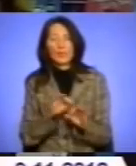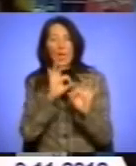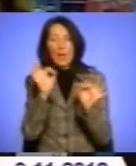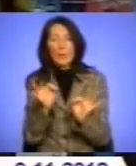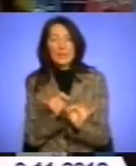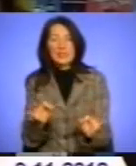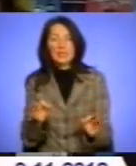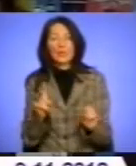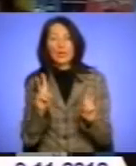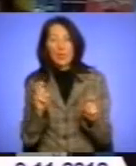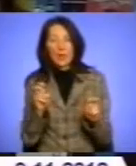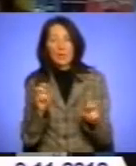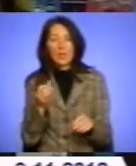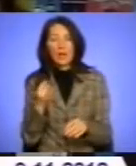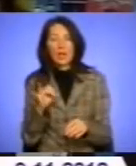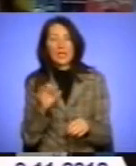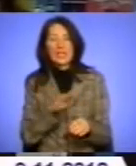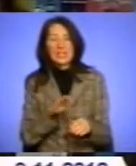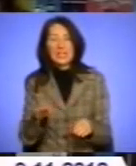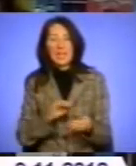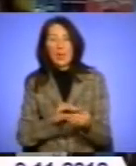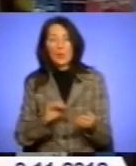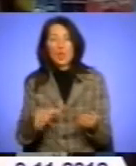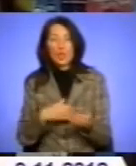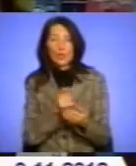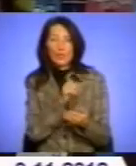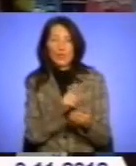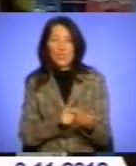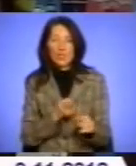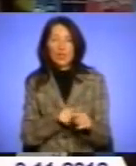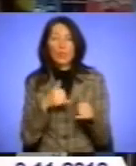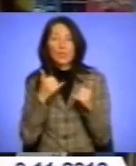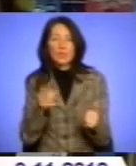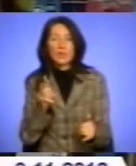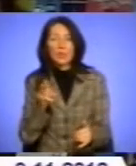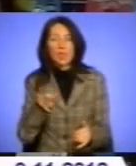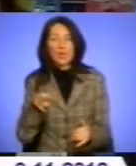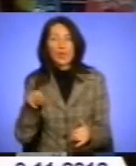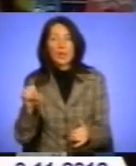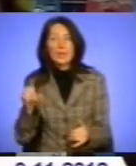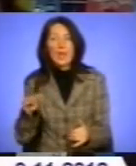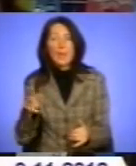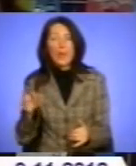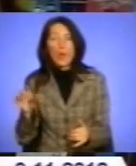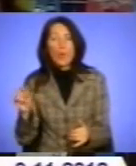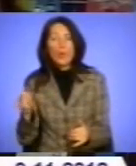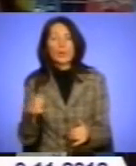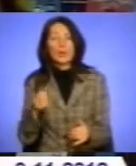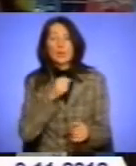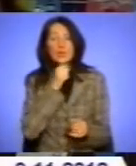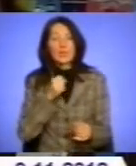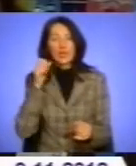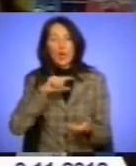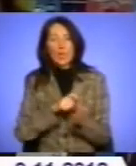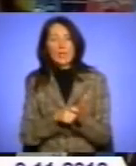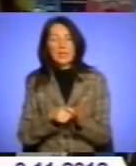мистецької тематики, а діти пишуть свої вірші, які присвячують Богдану Лепкому, старшокласники наукові